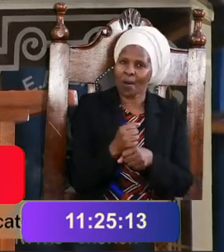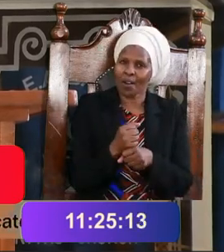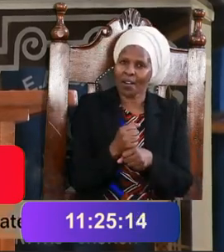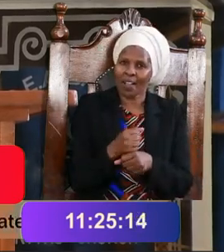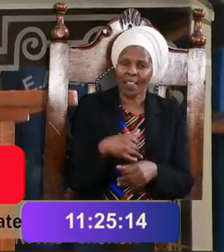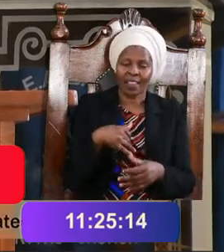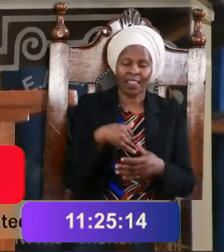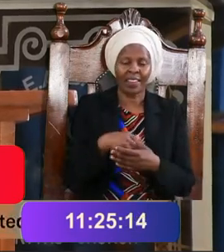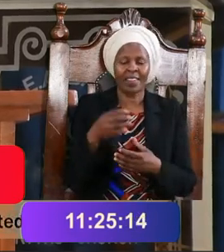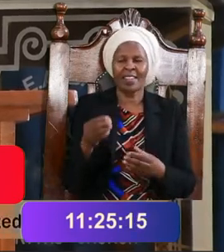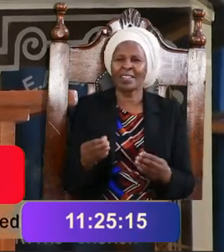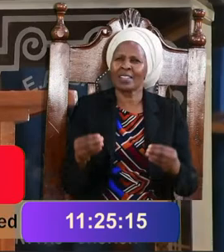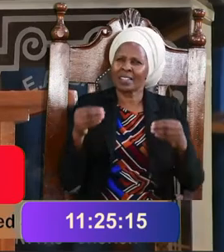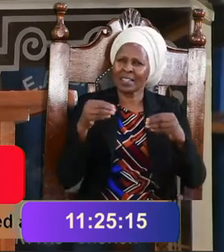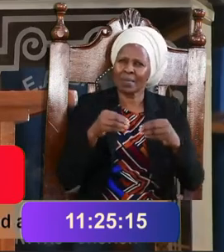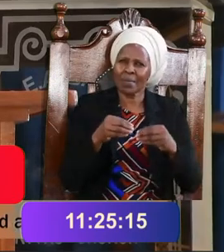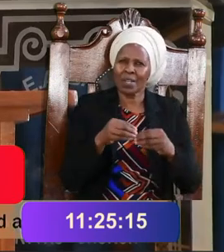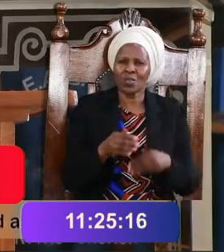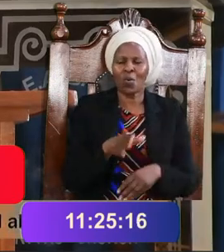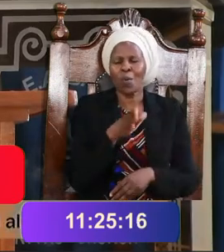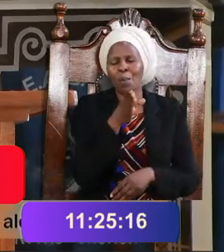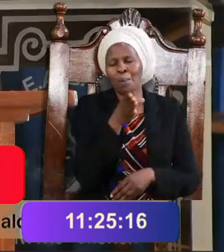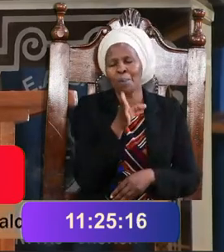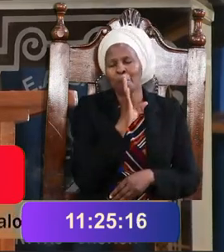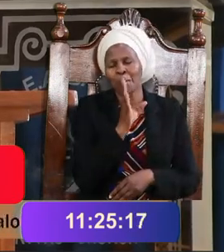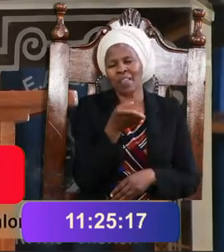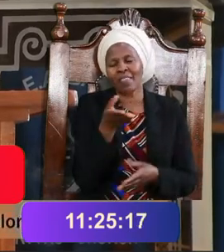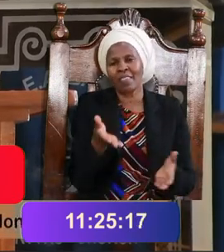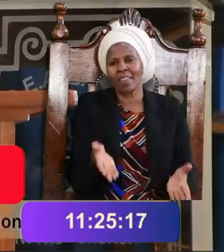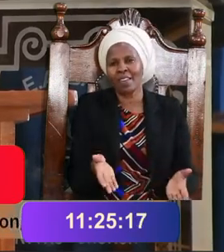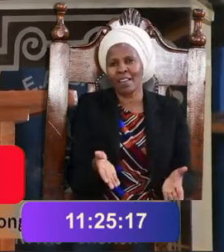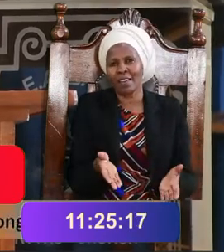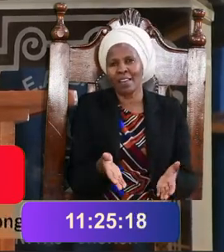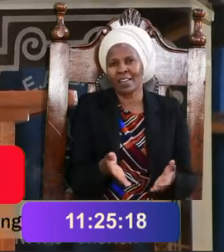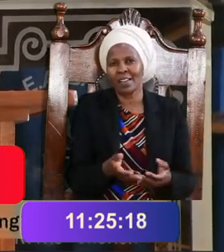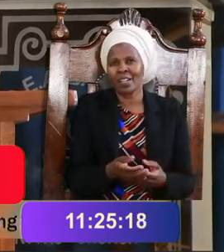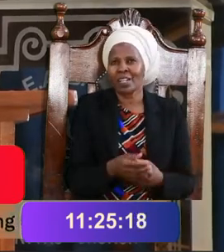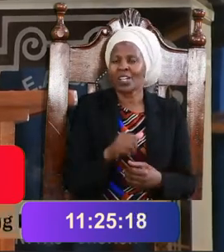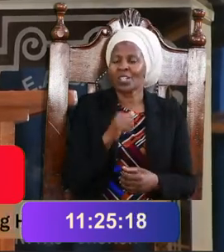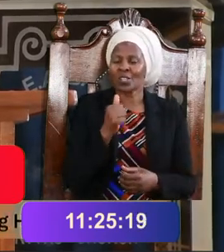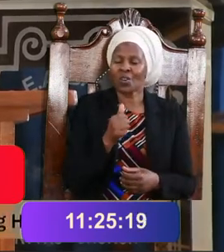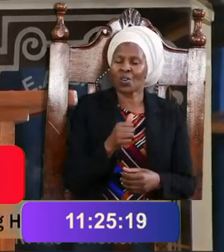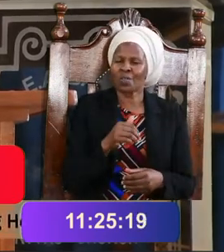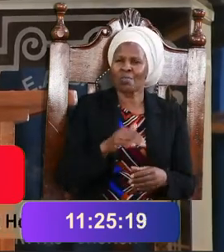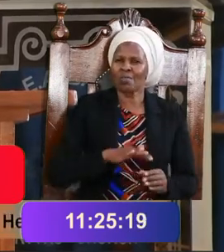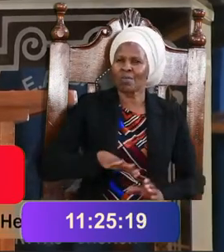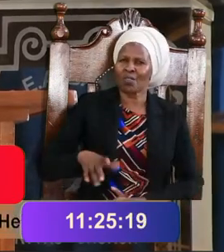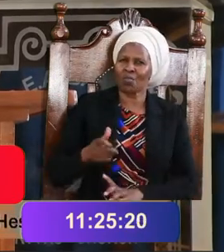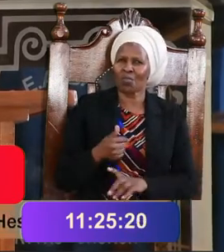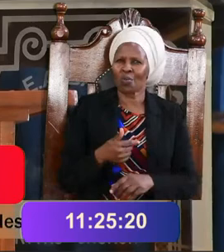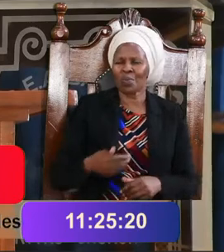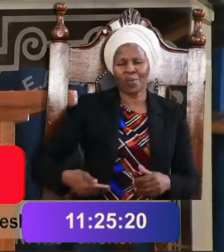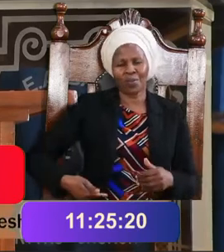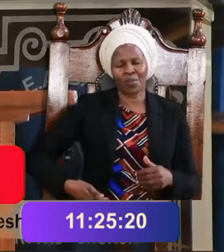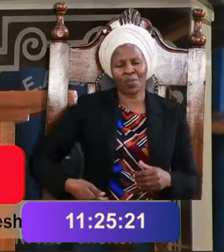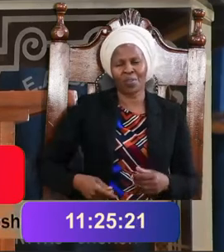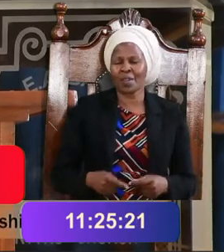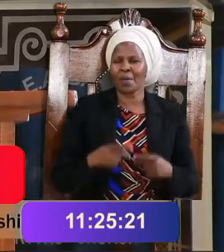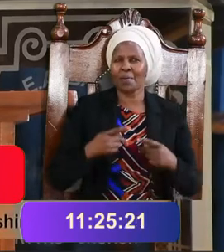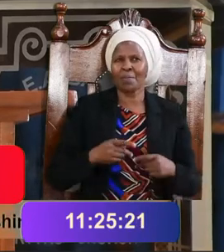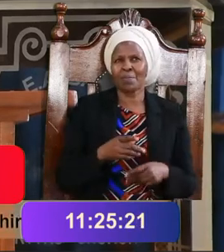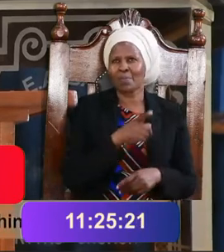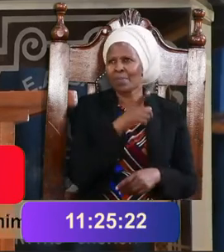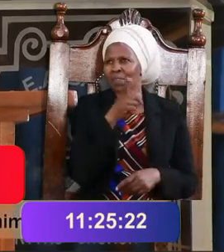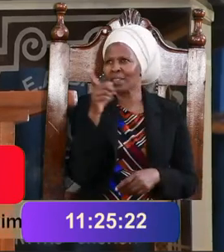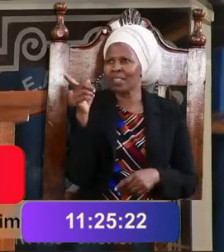tukifanya seminar unakuwa kati yao. Tusikae huku pamoja na wengine, maana wakati wa kuja kukaa huku pia